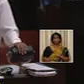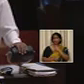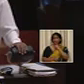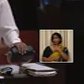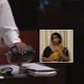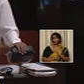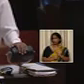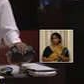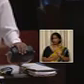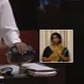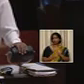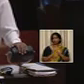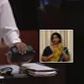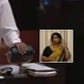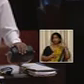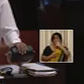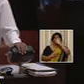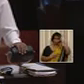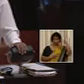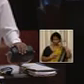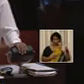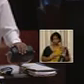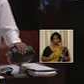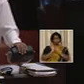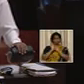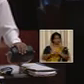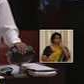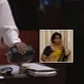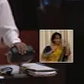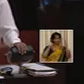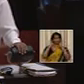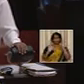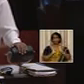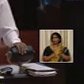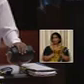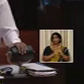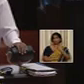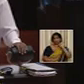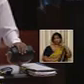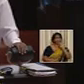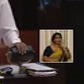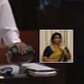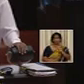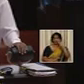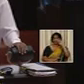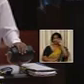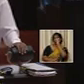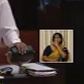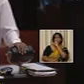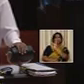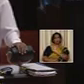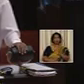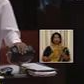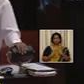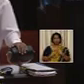තමයි ජාත්‍යන්තරයේ ඉන්න අනිත් රටවල් වලට නිඳා අපහාස කරන්න එපා ඉන්දියාවට දොස් කියන්න එපා චීනයට දොස් කියන්න එපා